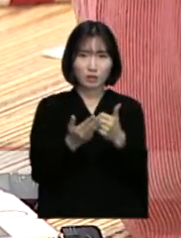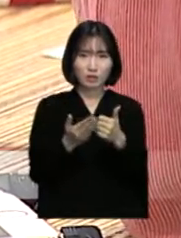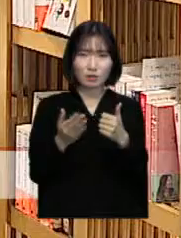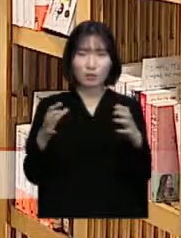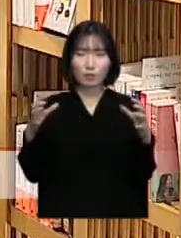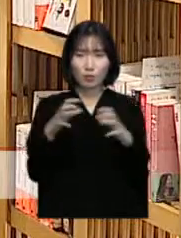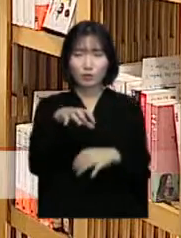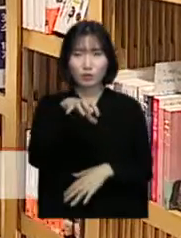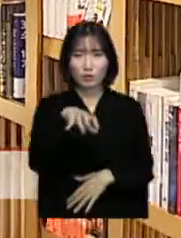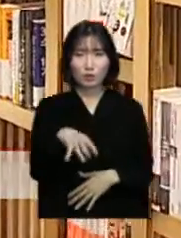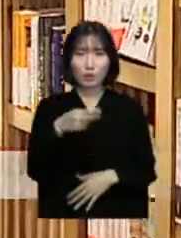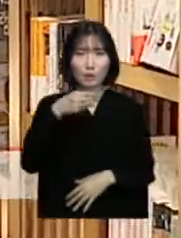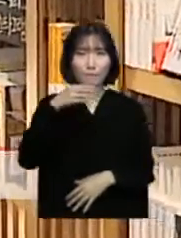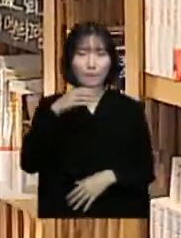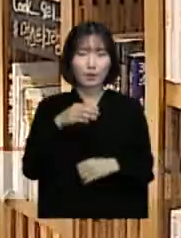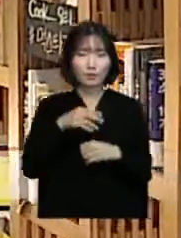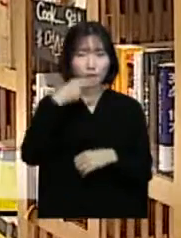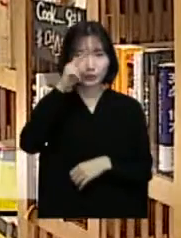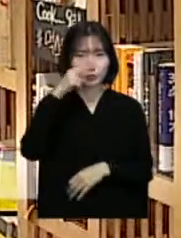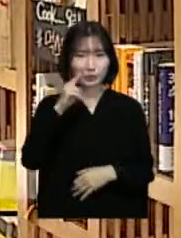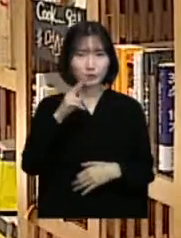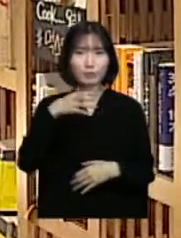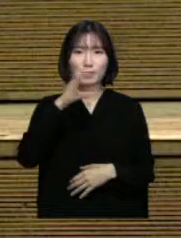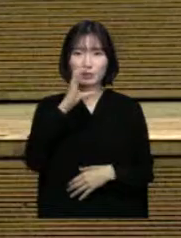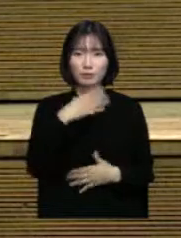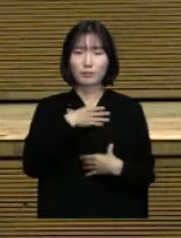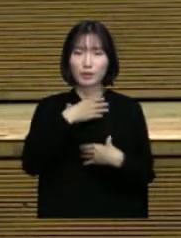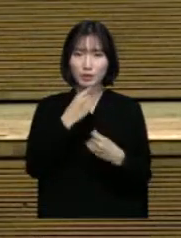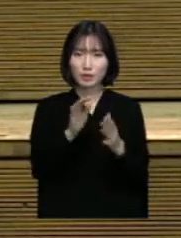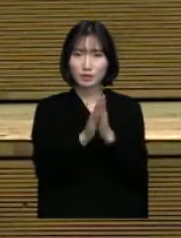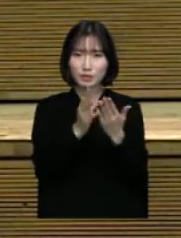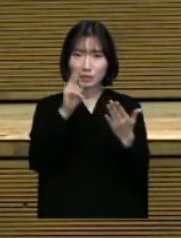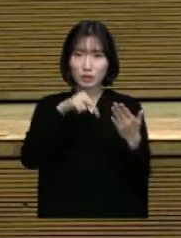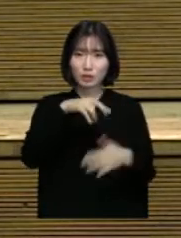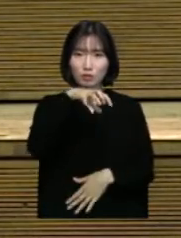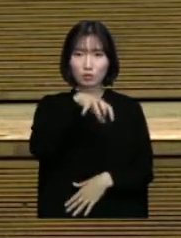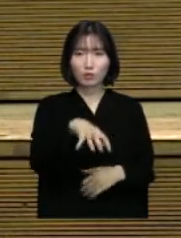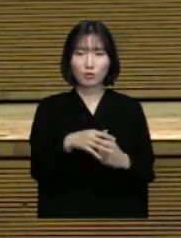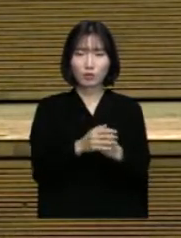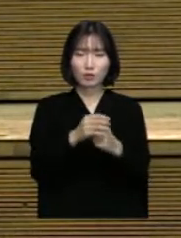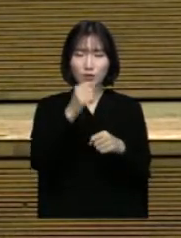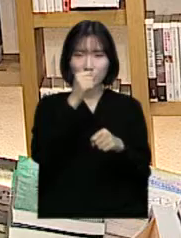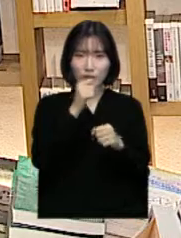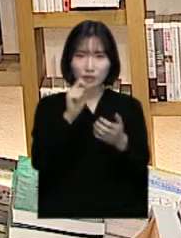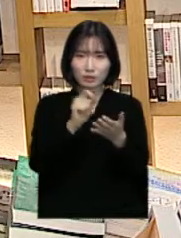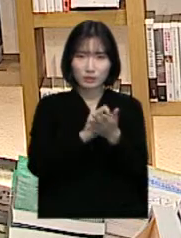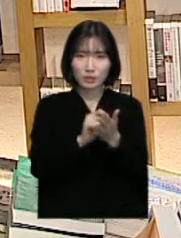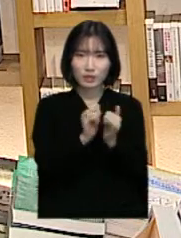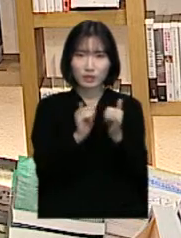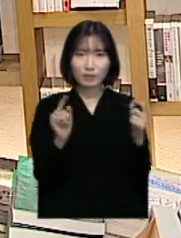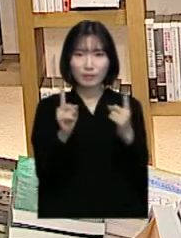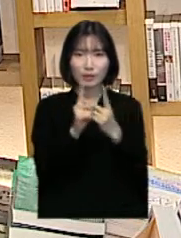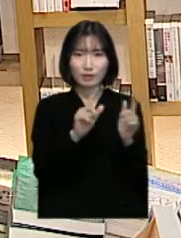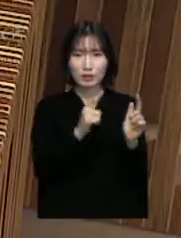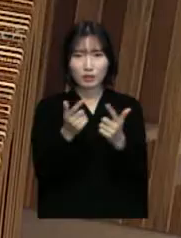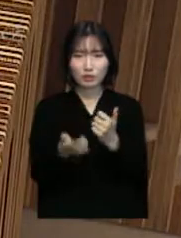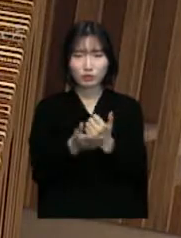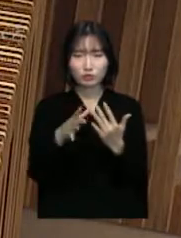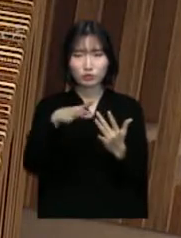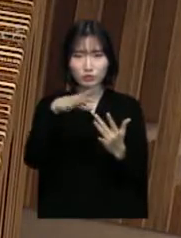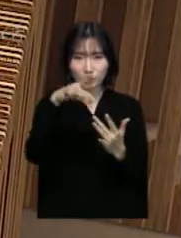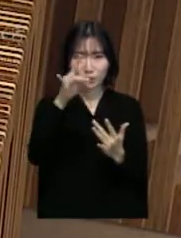수 있어 홀로 이곳을 찾는 사람들이 늘고 있습니다 또한 작가들과의 만남 과 다양한 추천도 소